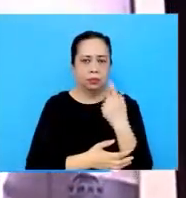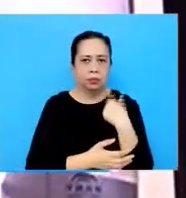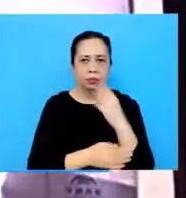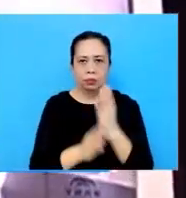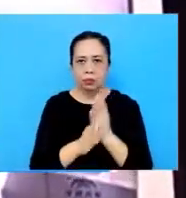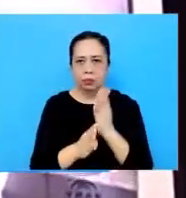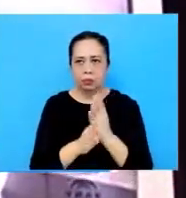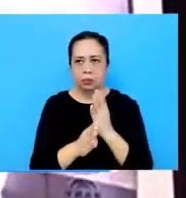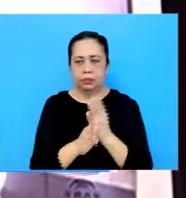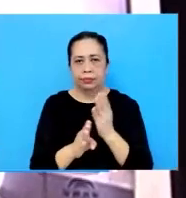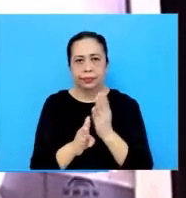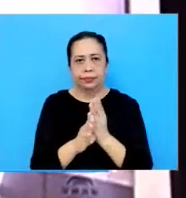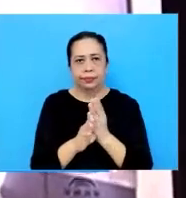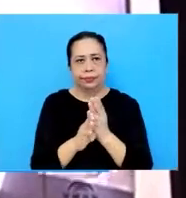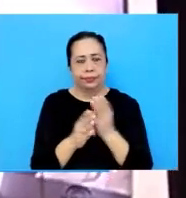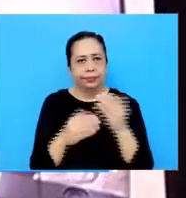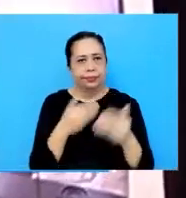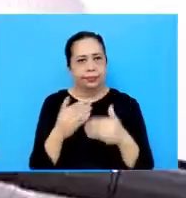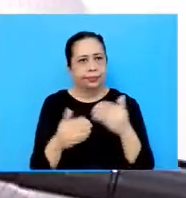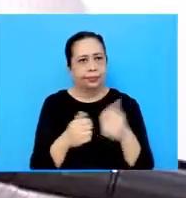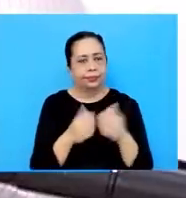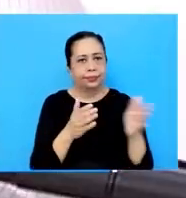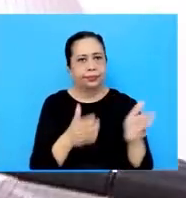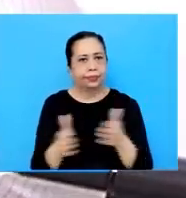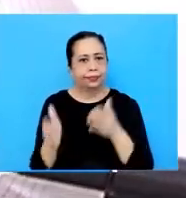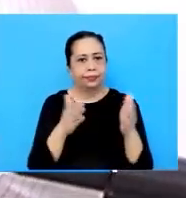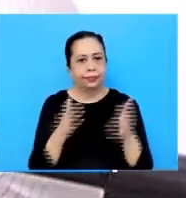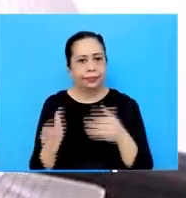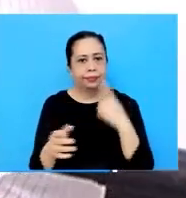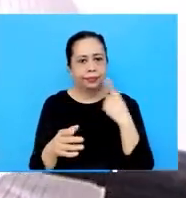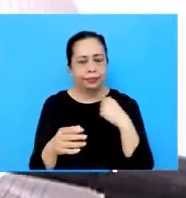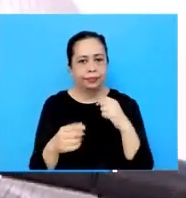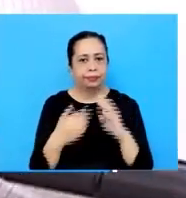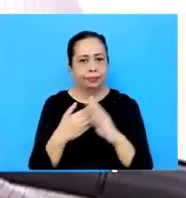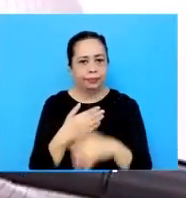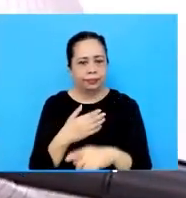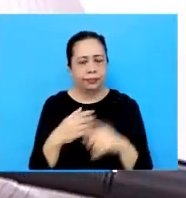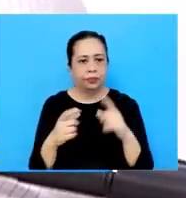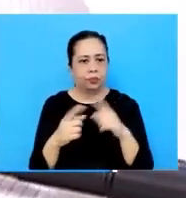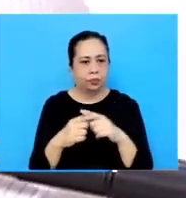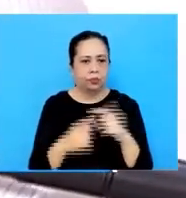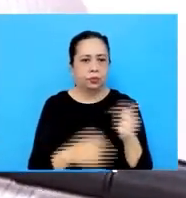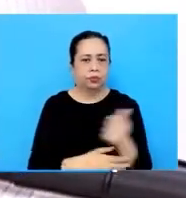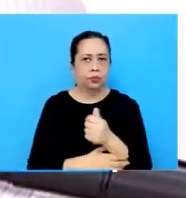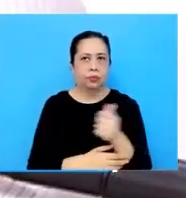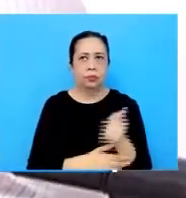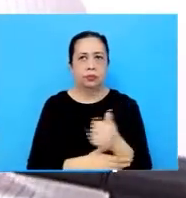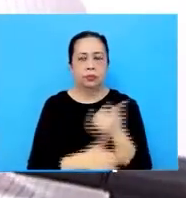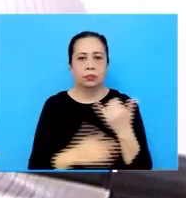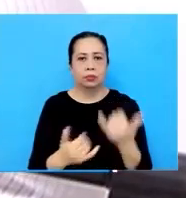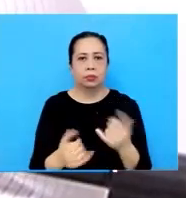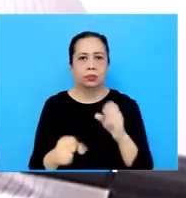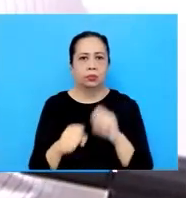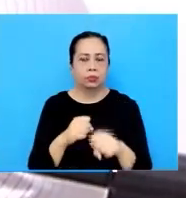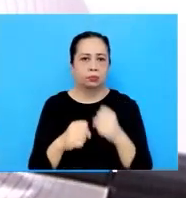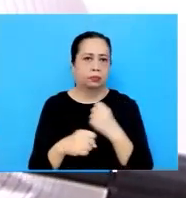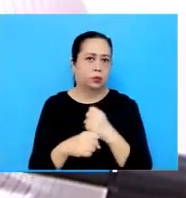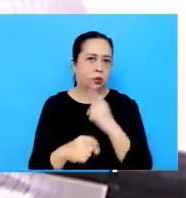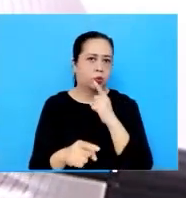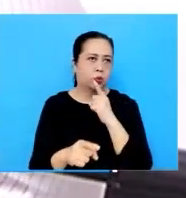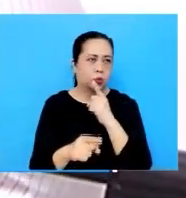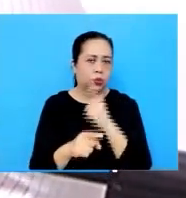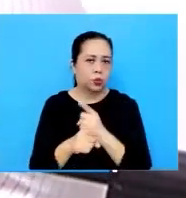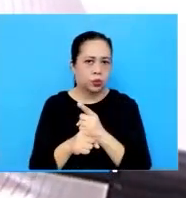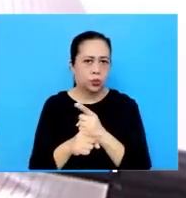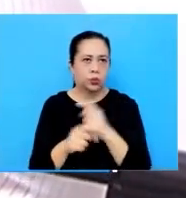Yung mga bus operators din po, they're preparing na makabawi rin ho sa mga biyahe ngayon. Kaya sinisiguro ho nila